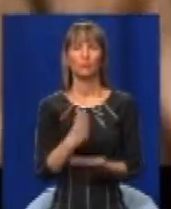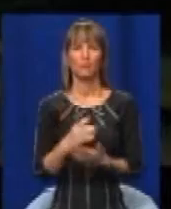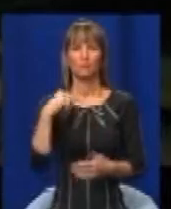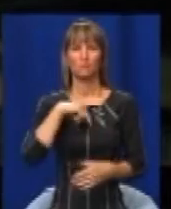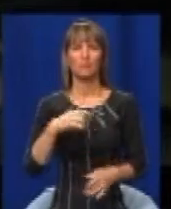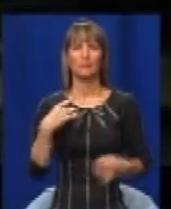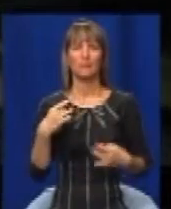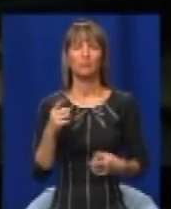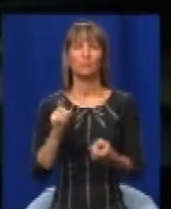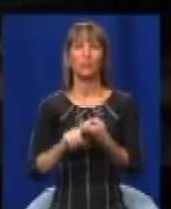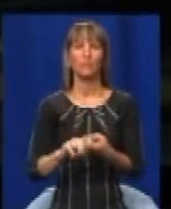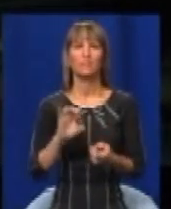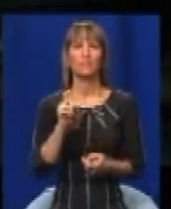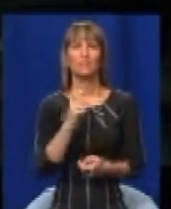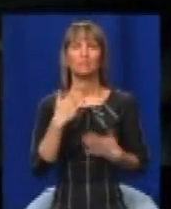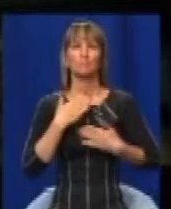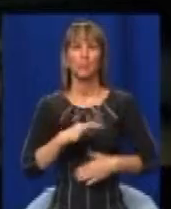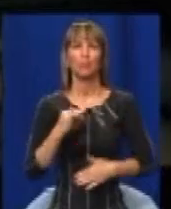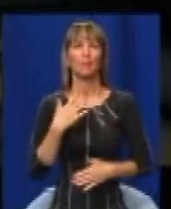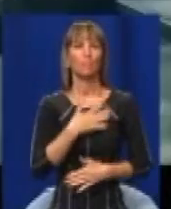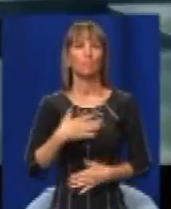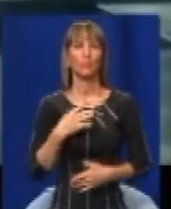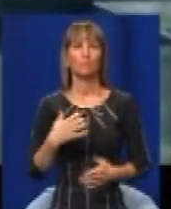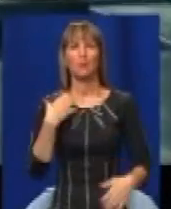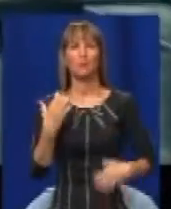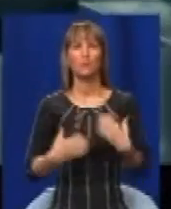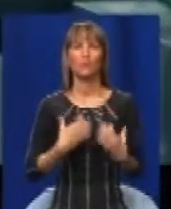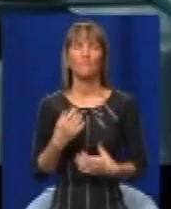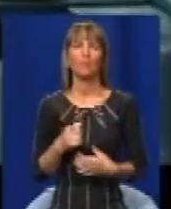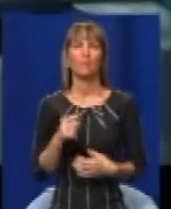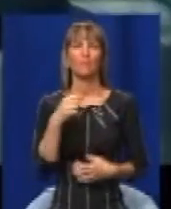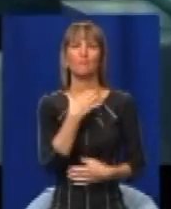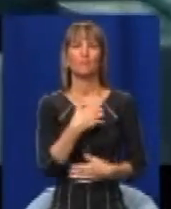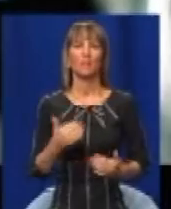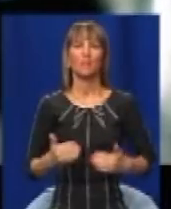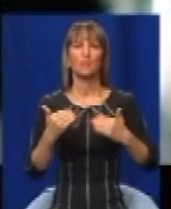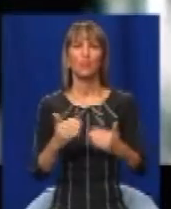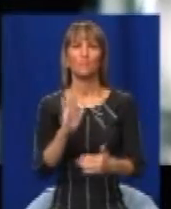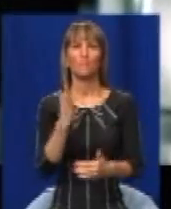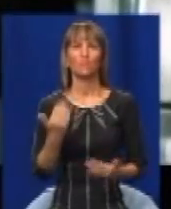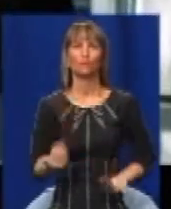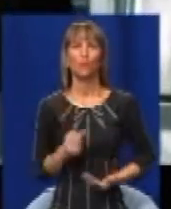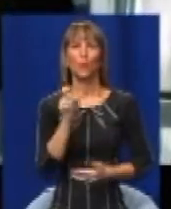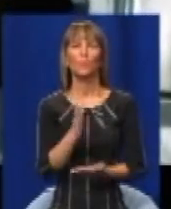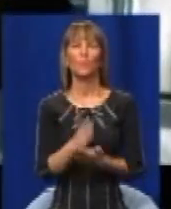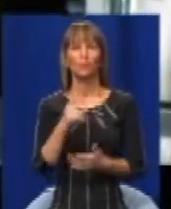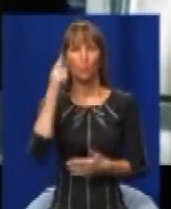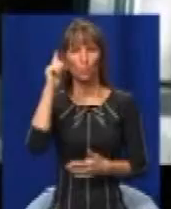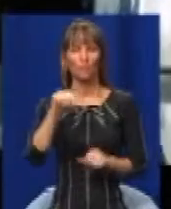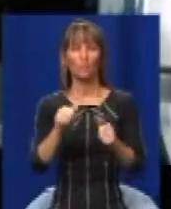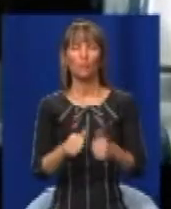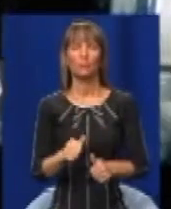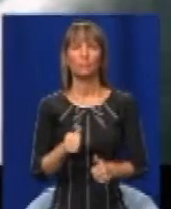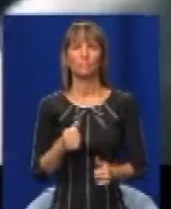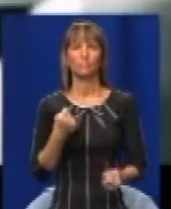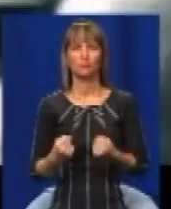який пов'язаний із приємними та неприємними переживаннями. Тому важливим етапом у житті людини є вміння формувати власну